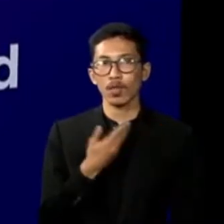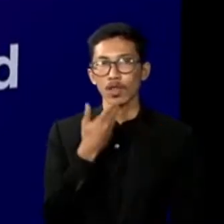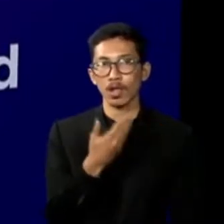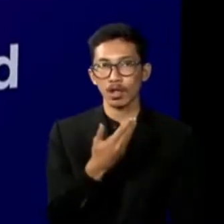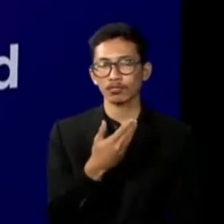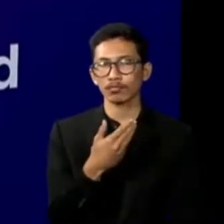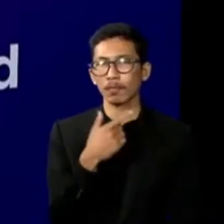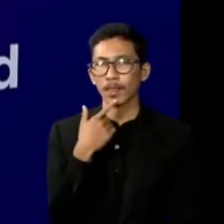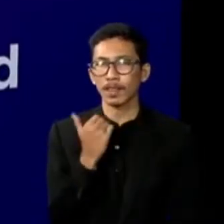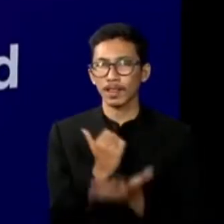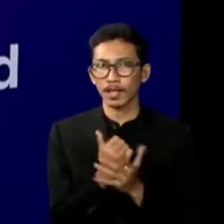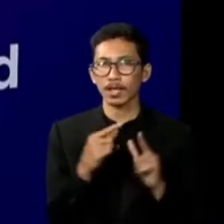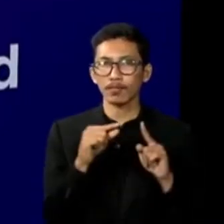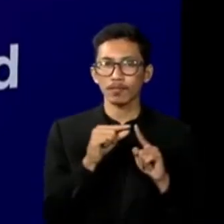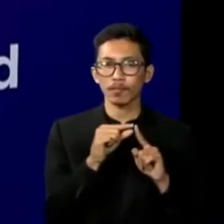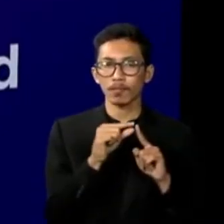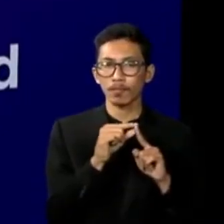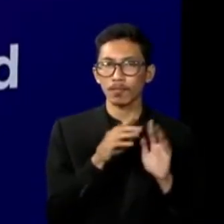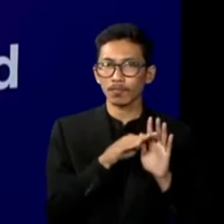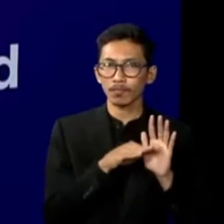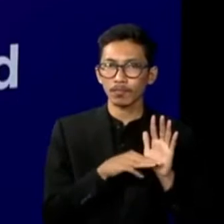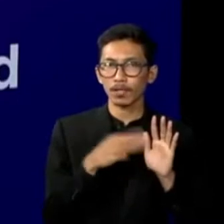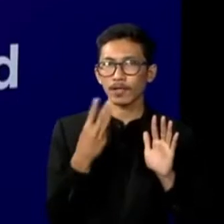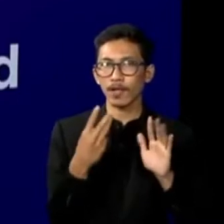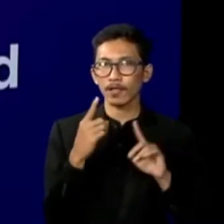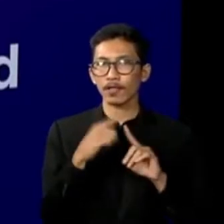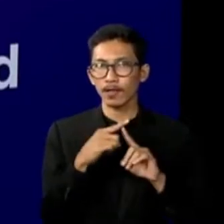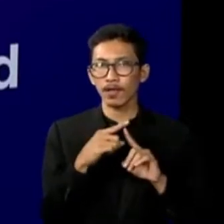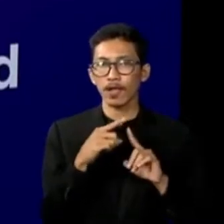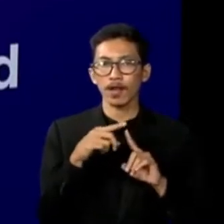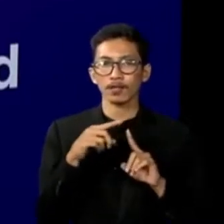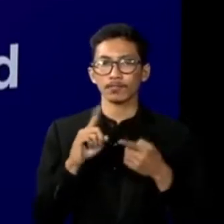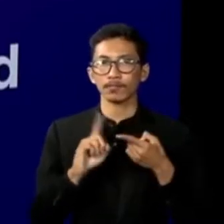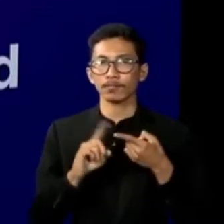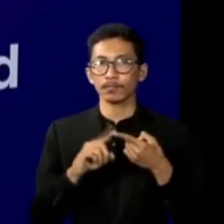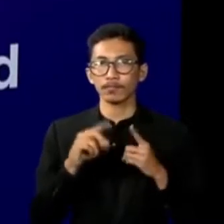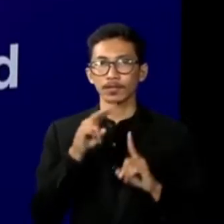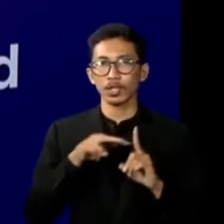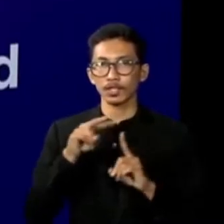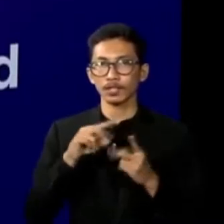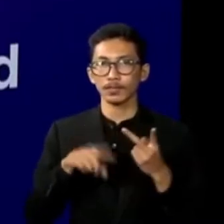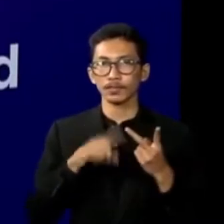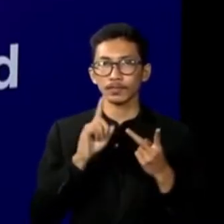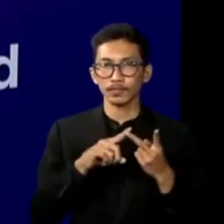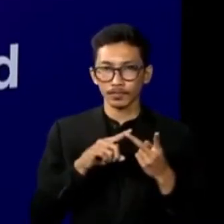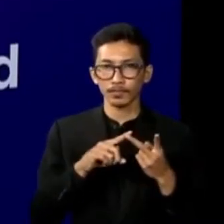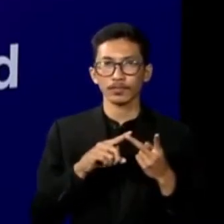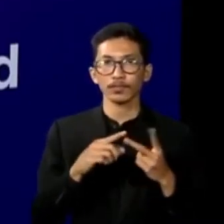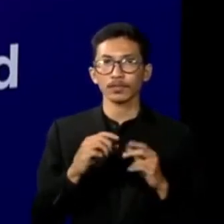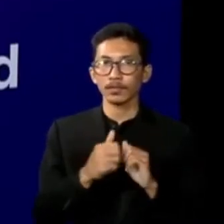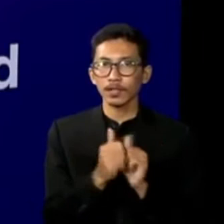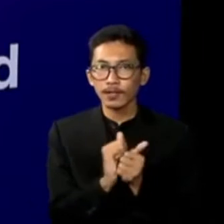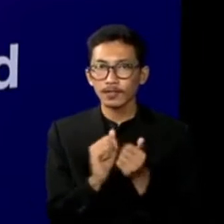pentingnya 3t selain 3M tadi ada testing tracing dan juga treatment no Mengapa sidok masyarakat